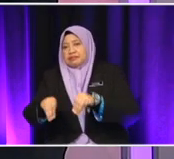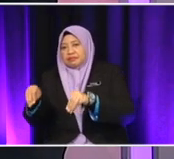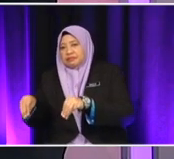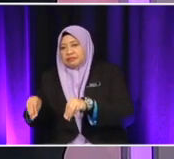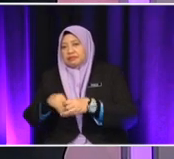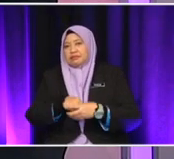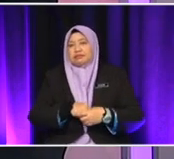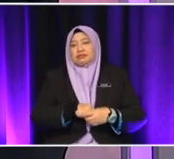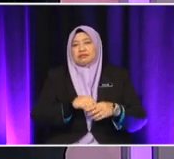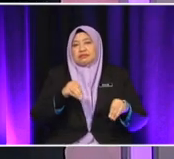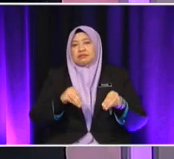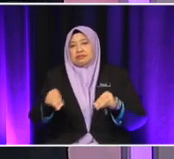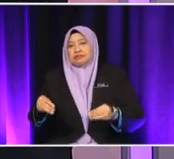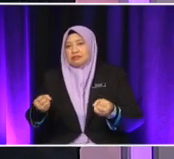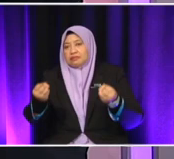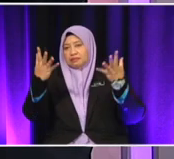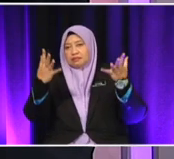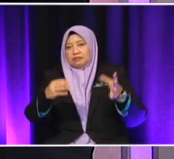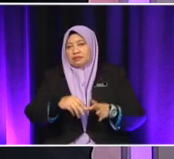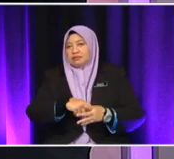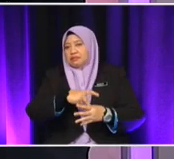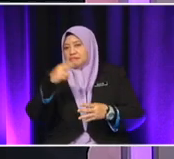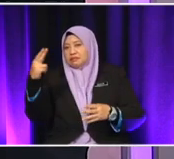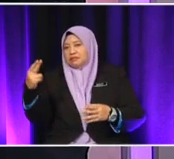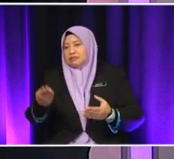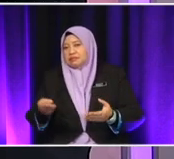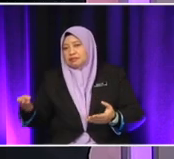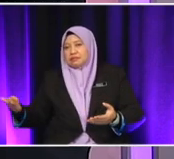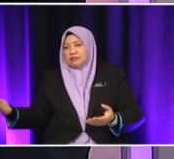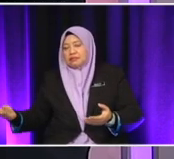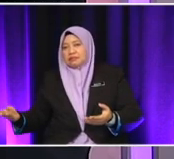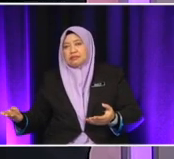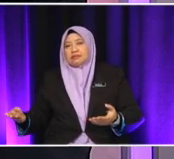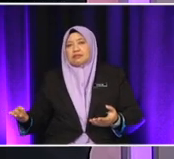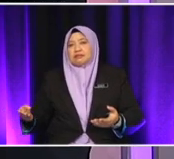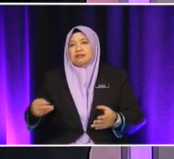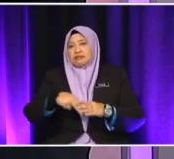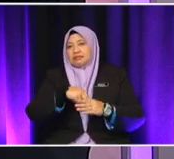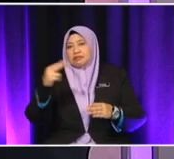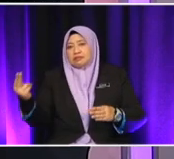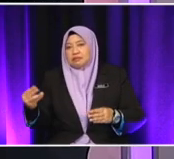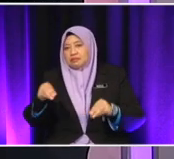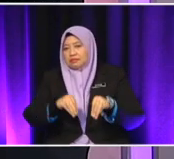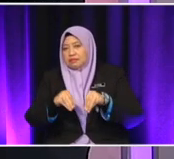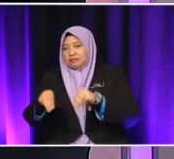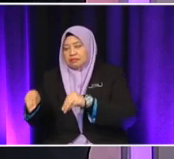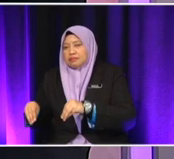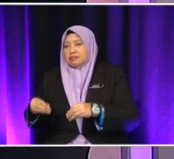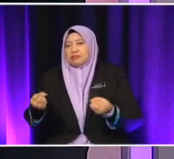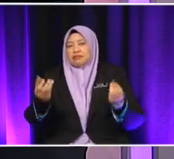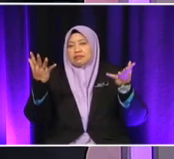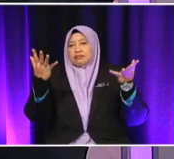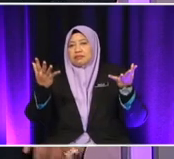sebab saya itu pertanian ini banyak penghasilan barang-barang ataupun hasil yaitu pertanian sebenarnya banyak